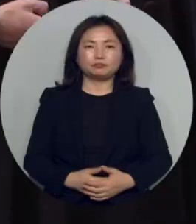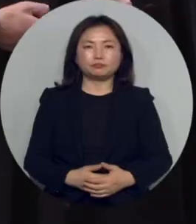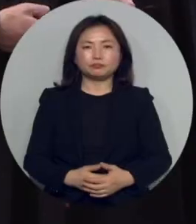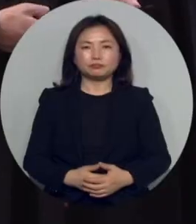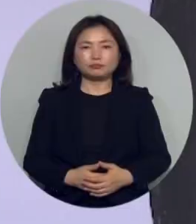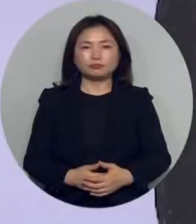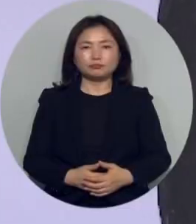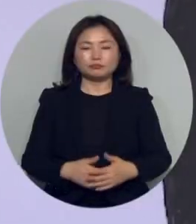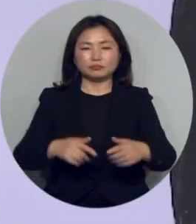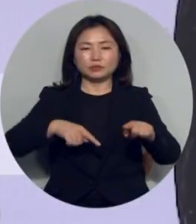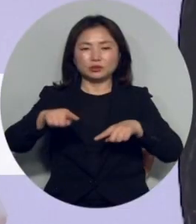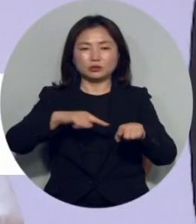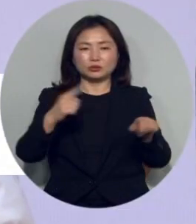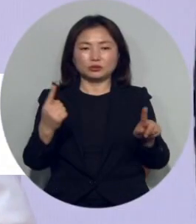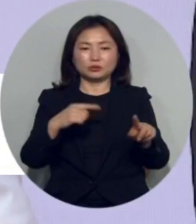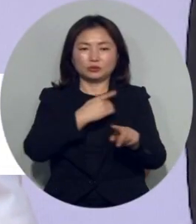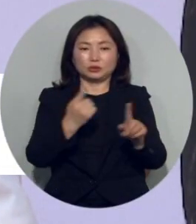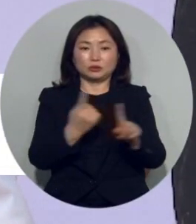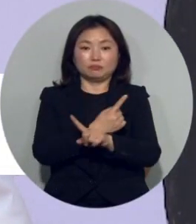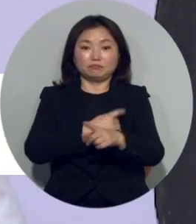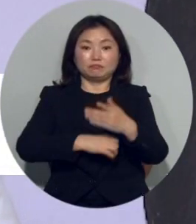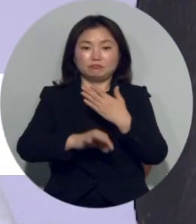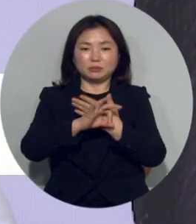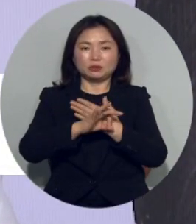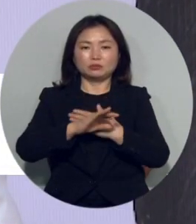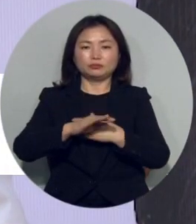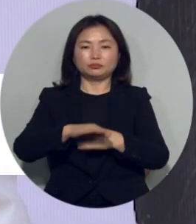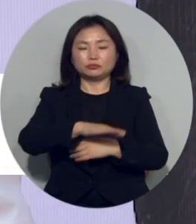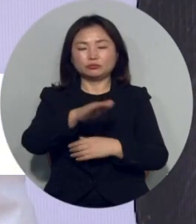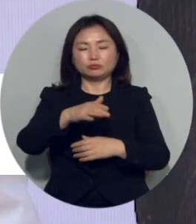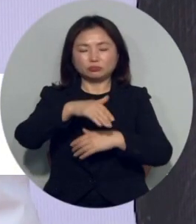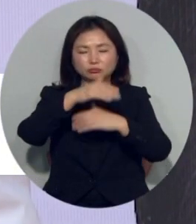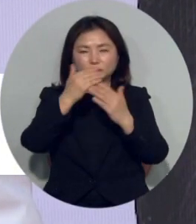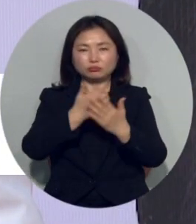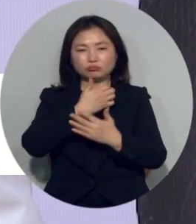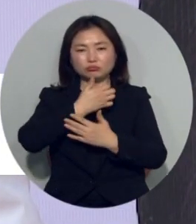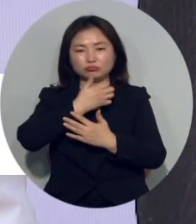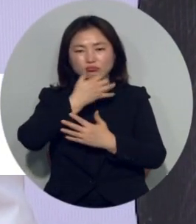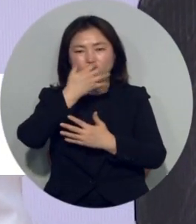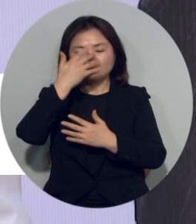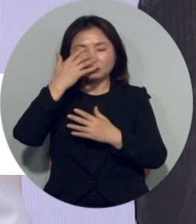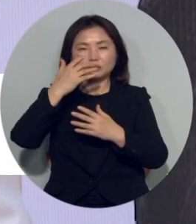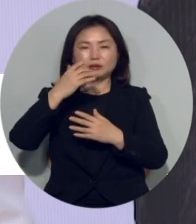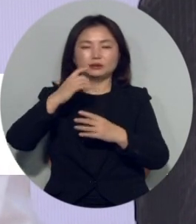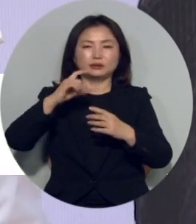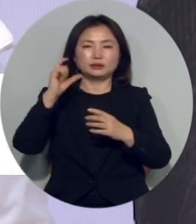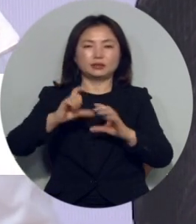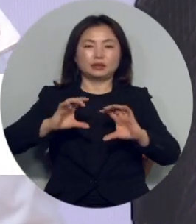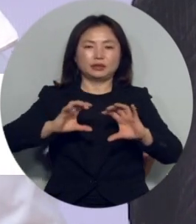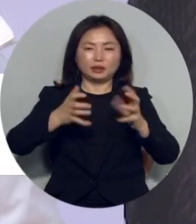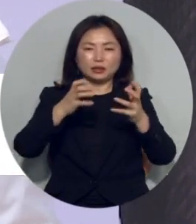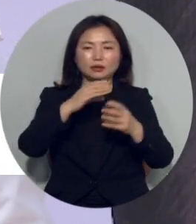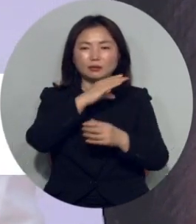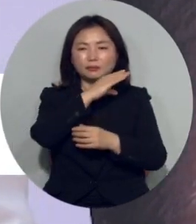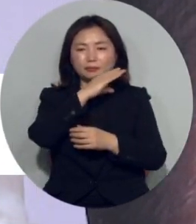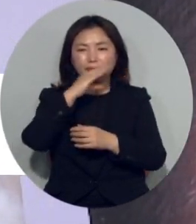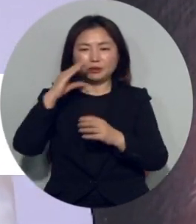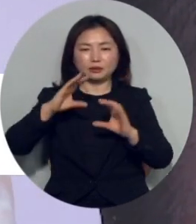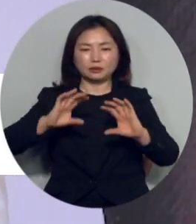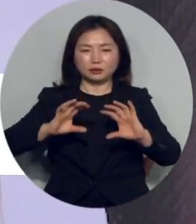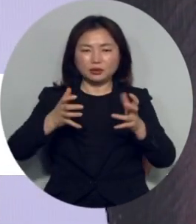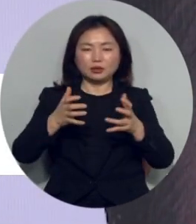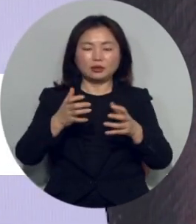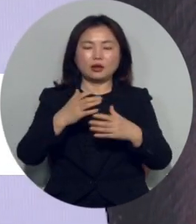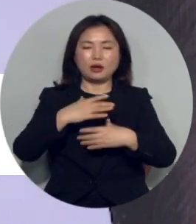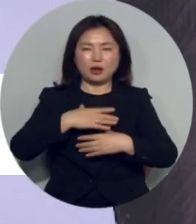저는 정권 교체가 되면 이렇게 우리 모두가 꿈꾸는 강한 나라, 바른